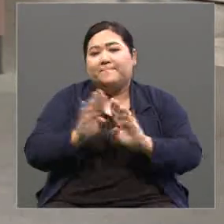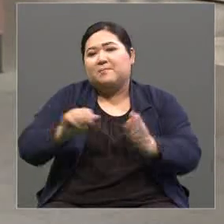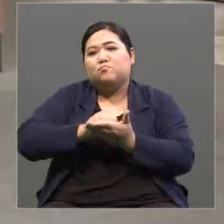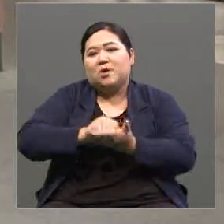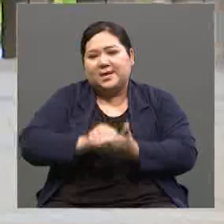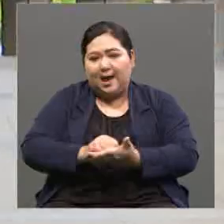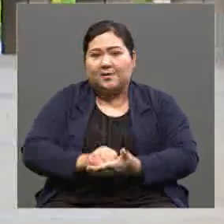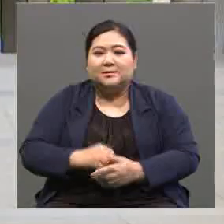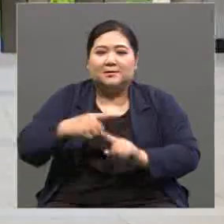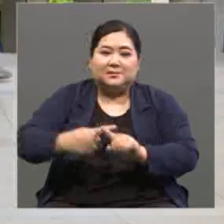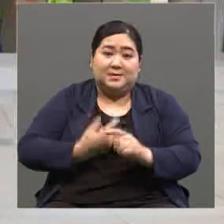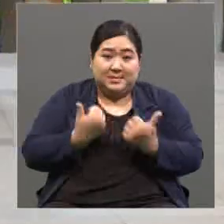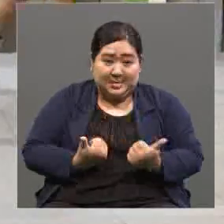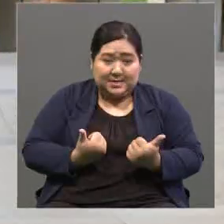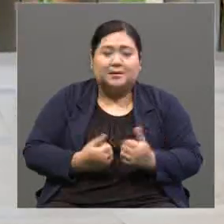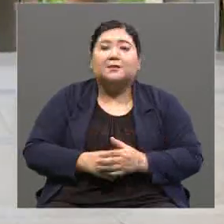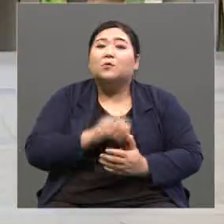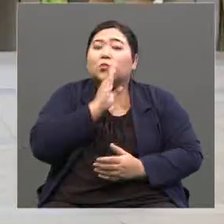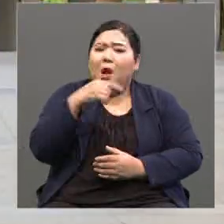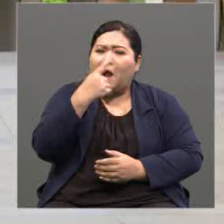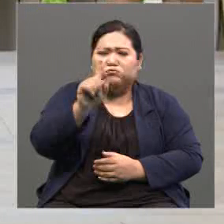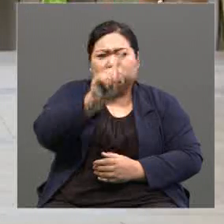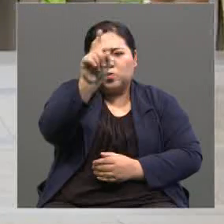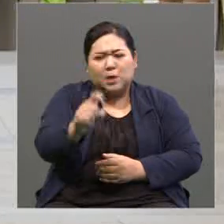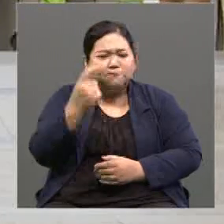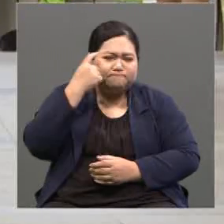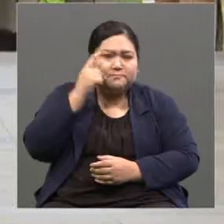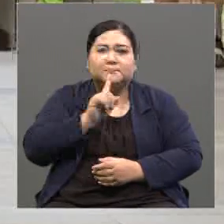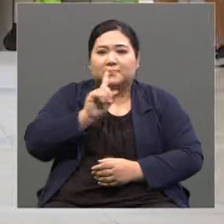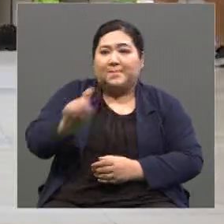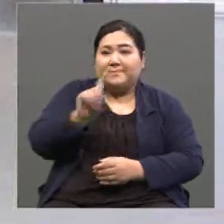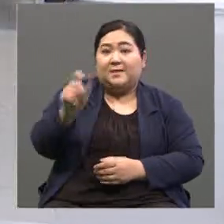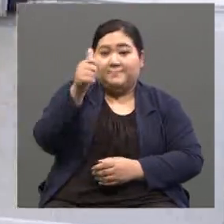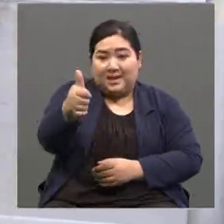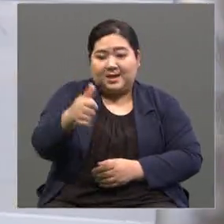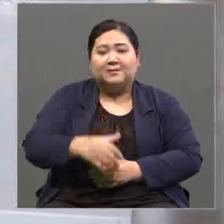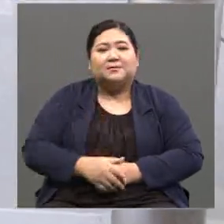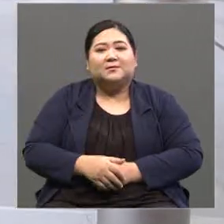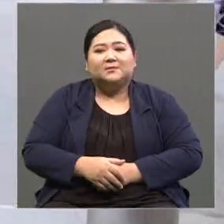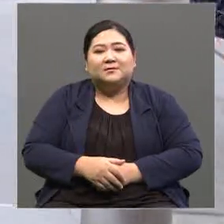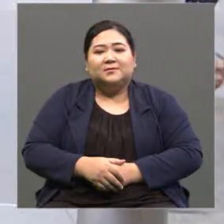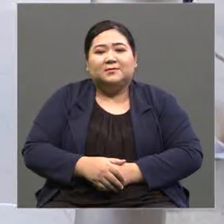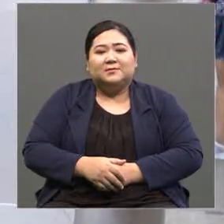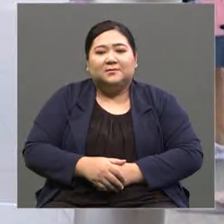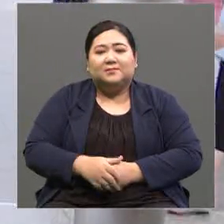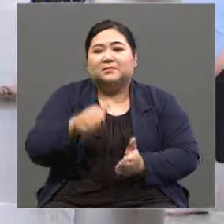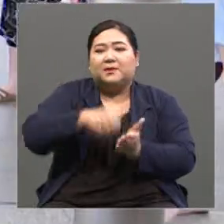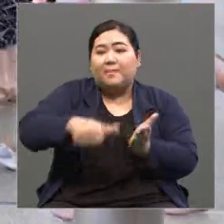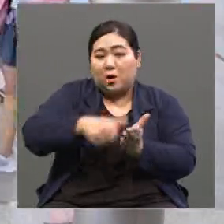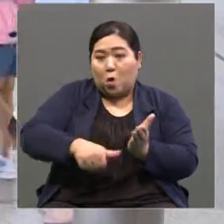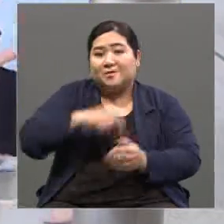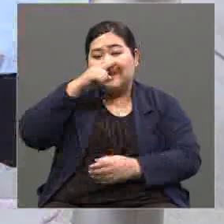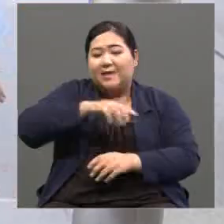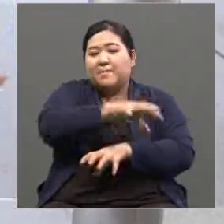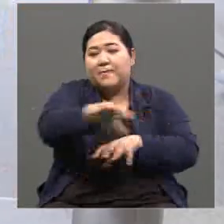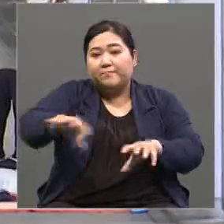ภาษีได้ตั้งแต่เดือนนี้หากประชาชนมีข้อสงสัยก็สามารถสอบถามข้อมูลเพิ่มเติมได้ที่สำนักงานสรรพากรทุกแห่งทั่วประเทศนะคะ